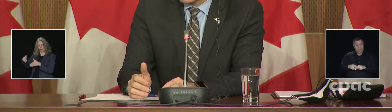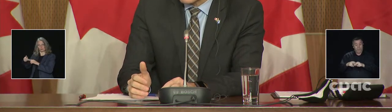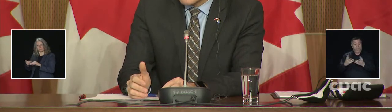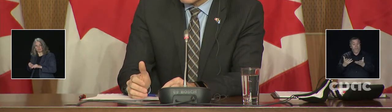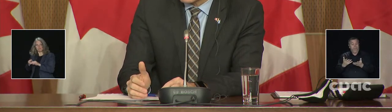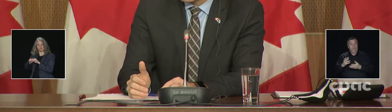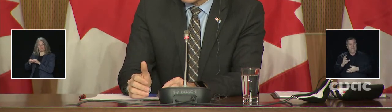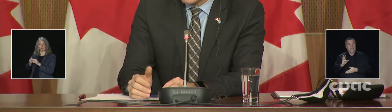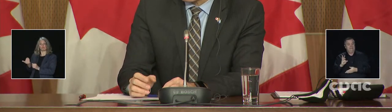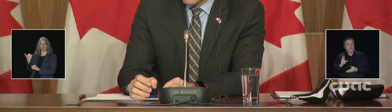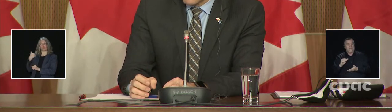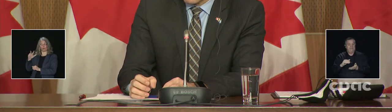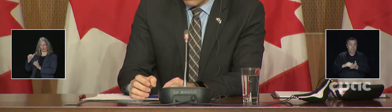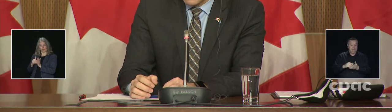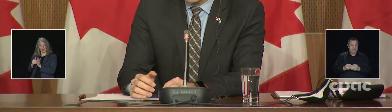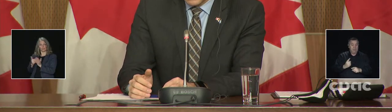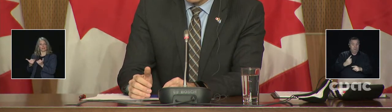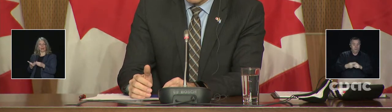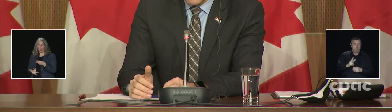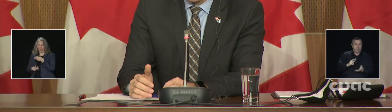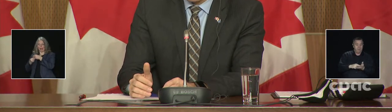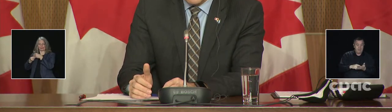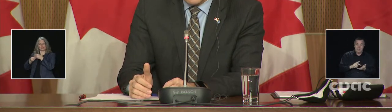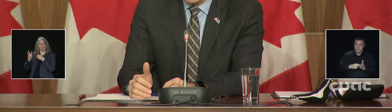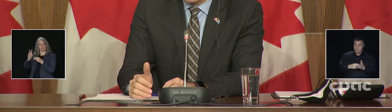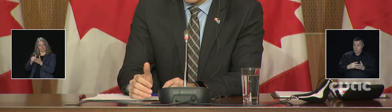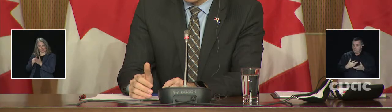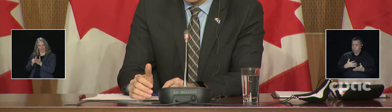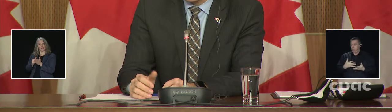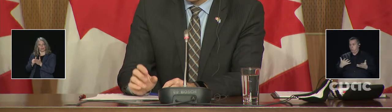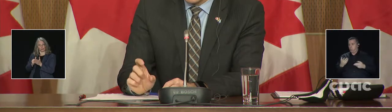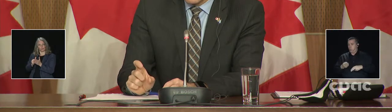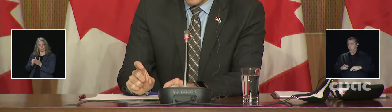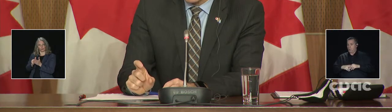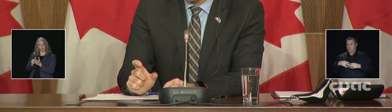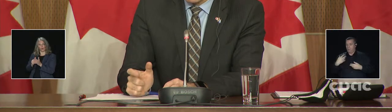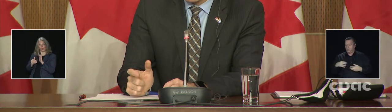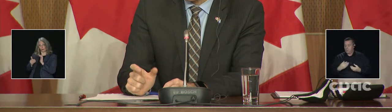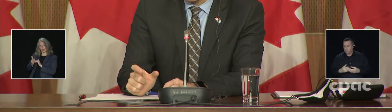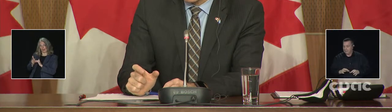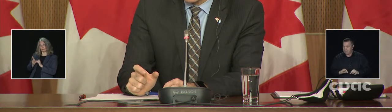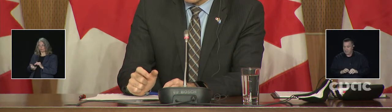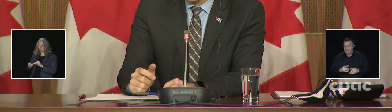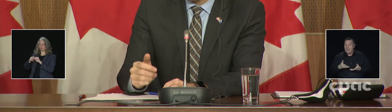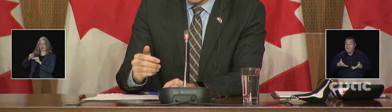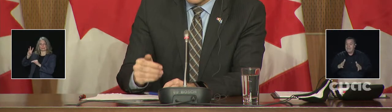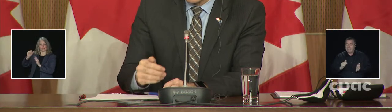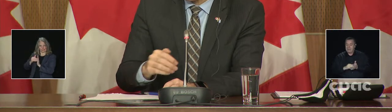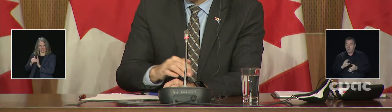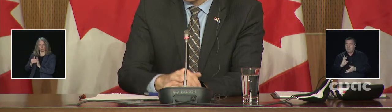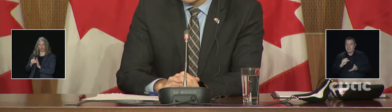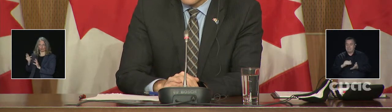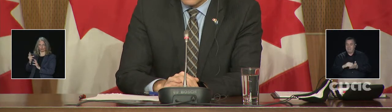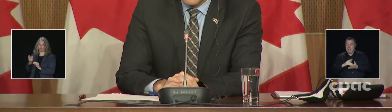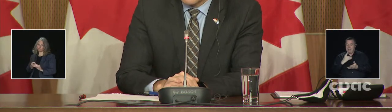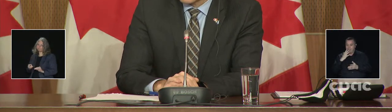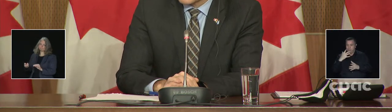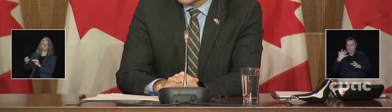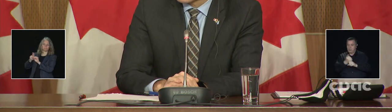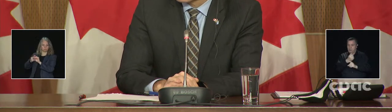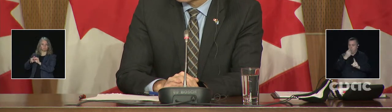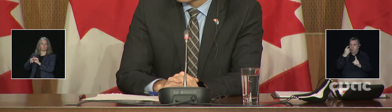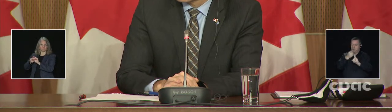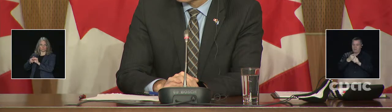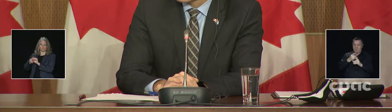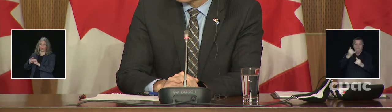peu près 6 000 à cette base de 3 000, ce qui est une augmentation très significative. Il nous reste un autre 6 000 à ajouter pour atteindre le résultat